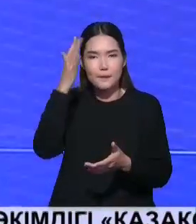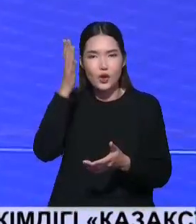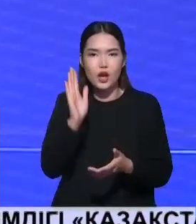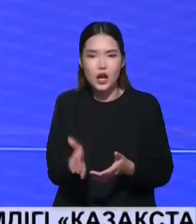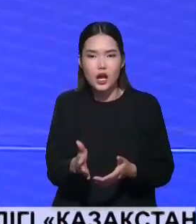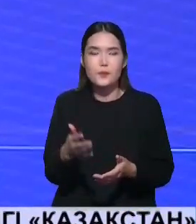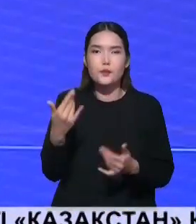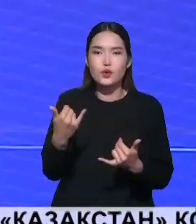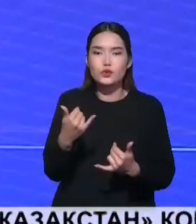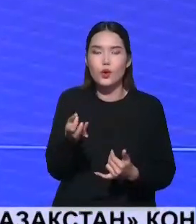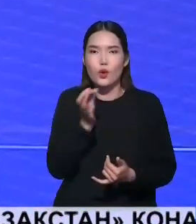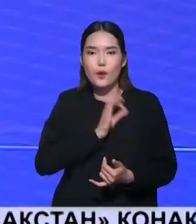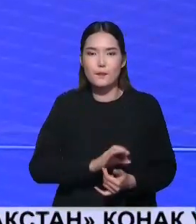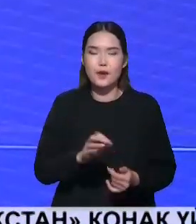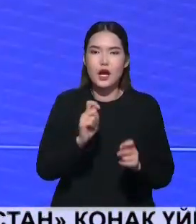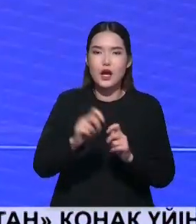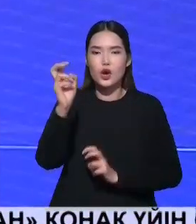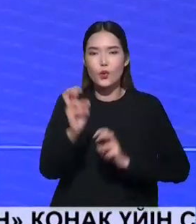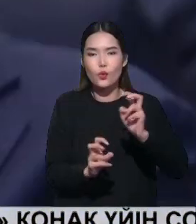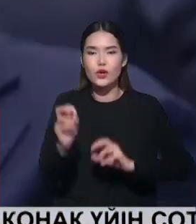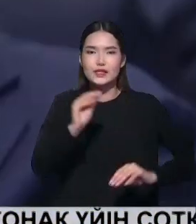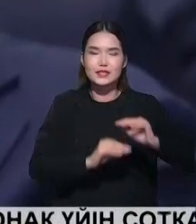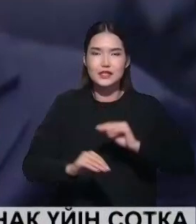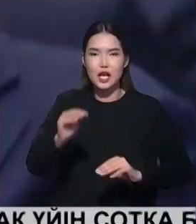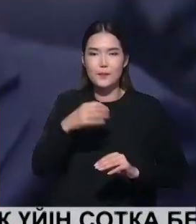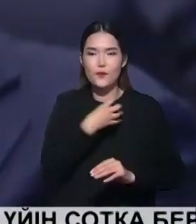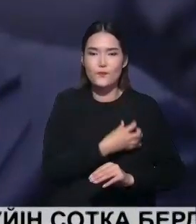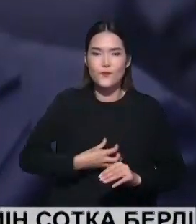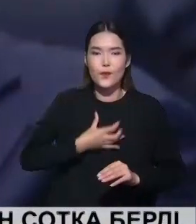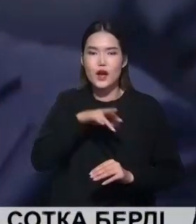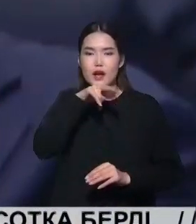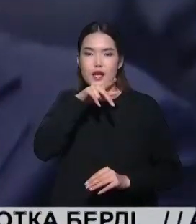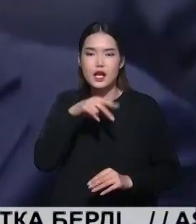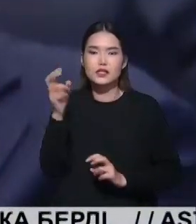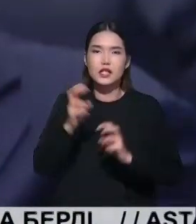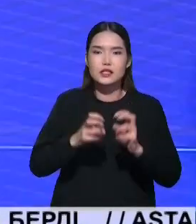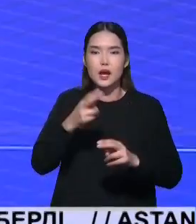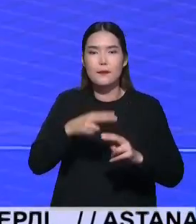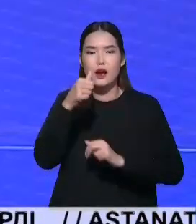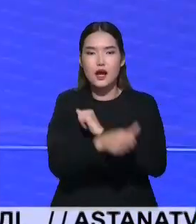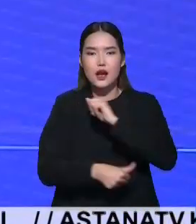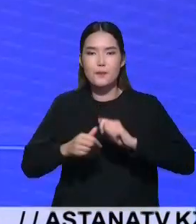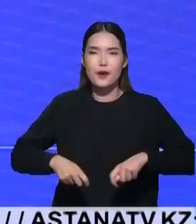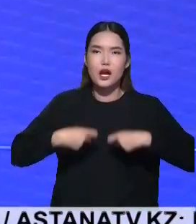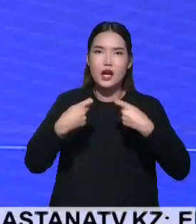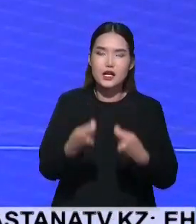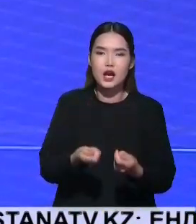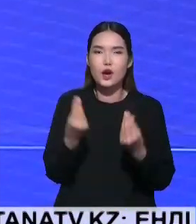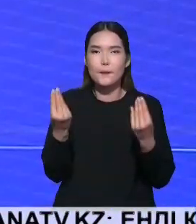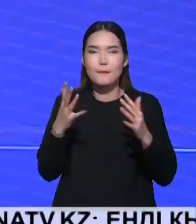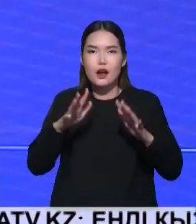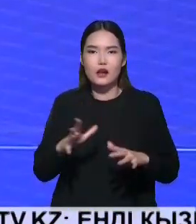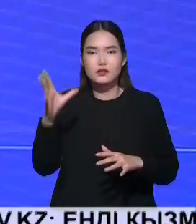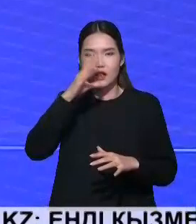жер қойнауын пайдалану және өнеркәсіп саласы. Өйткені біз оңтүстік Кореяға шикізат пен материал жеткізетін сенімді серіктес бола аламыз,